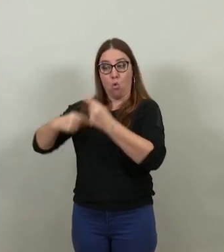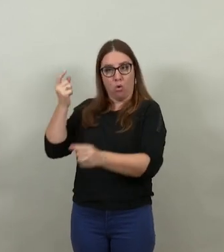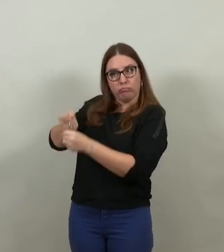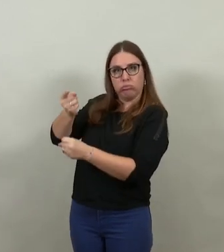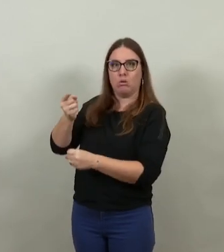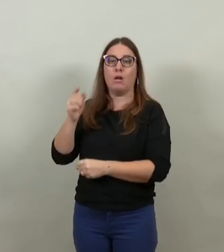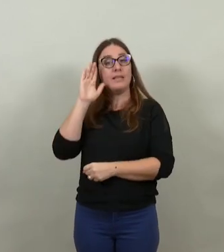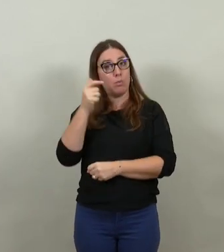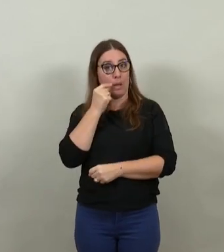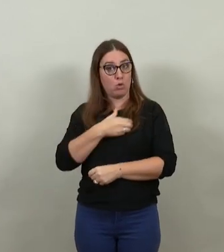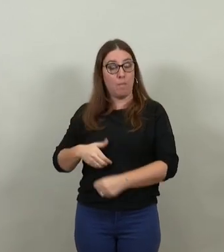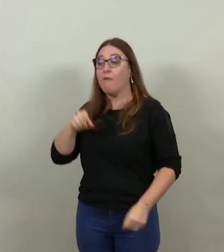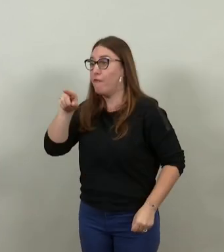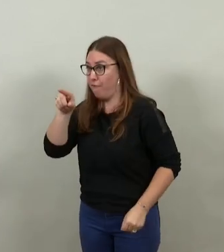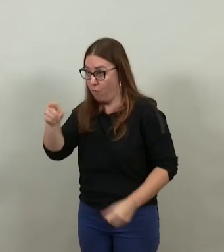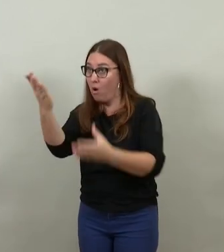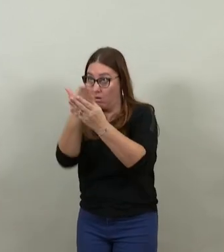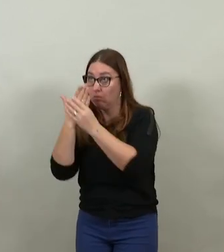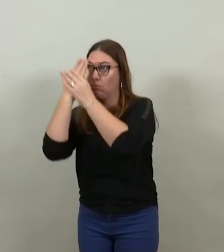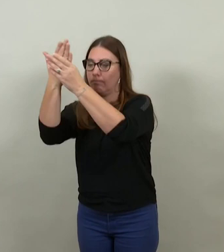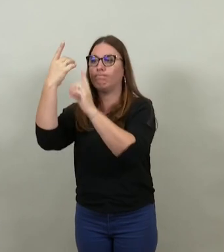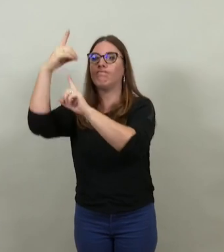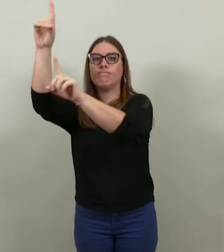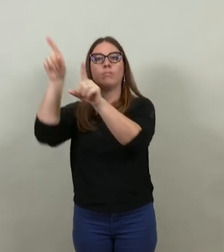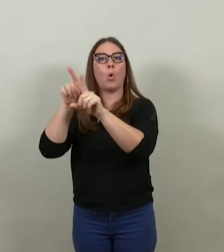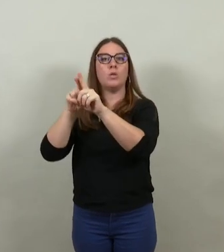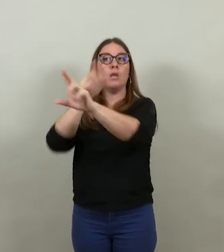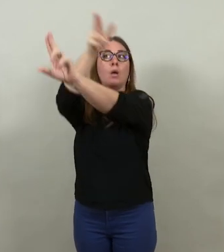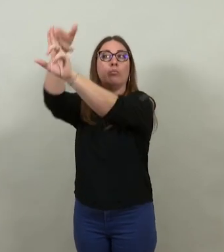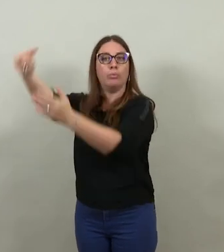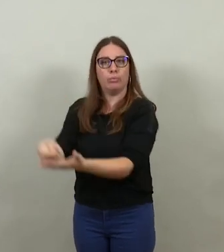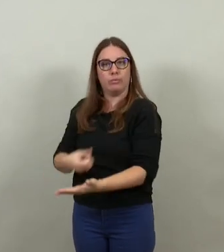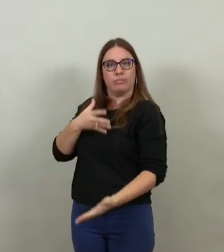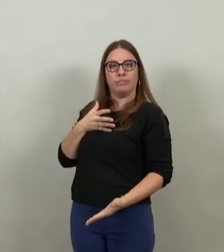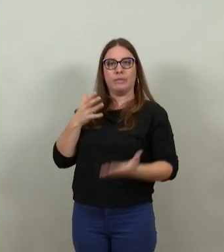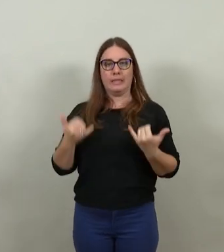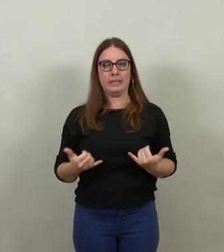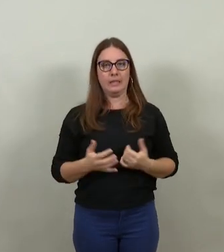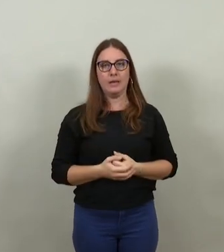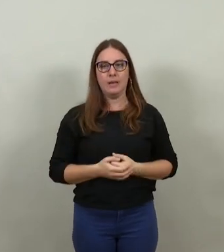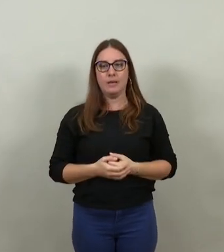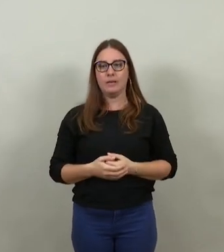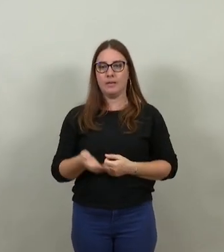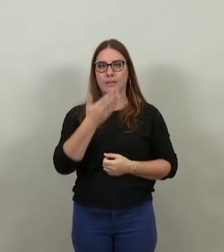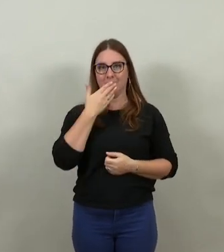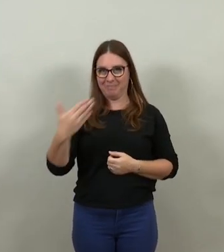à Monsieur le Maire vous donc de porter cette interpellation et de nous rendre compte en conseil municipal des réponses obtenues